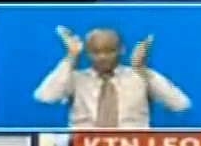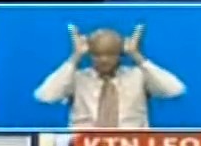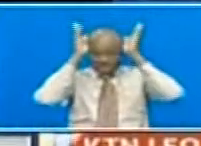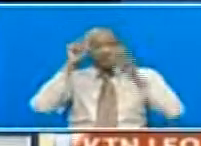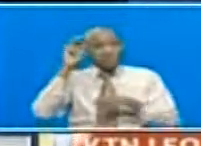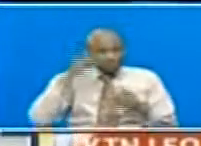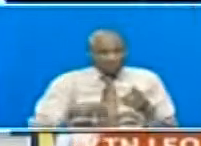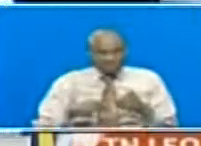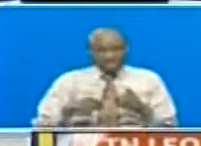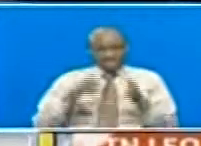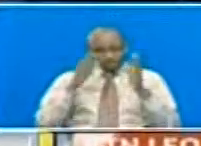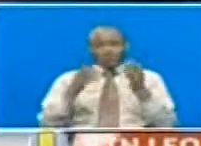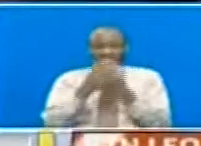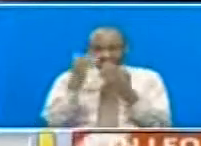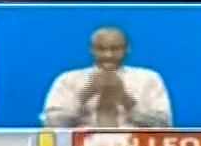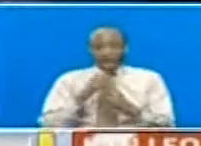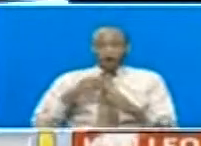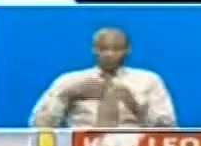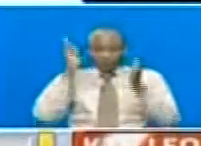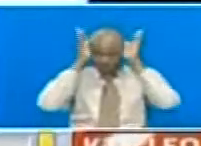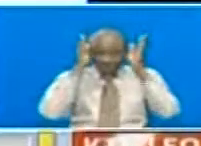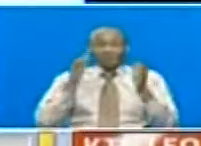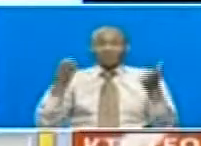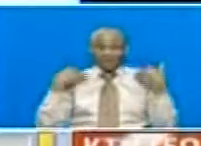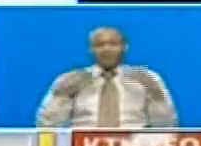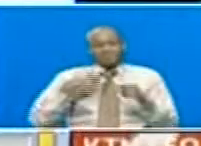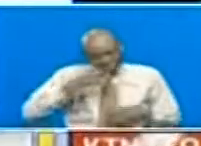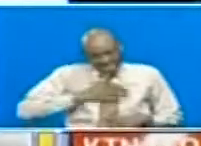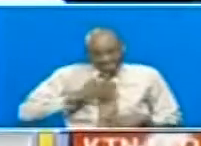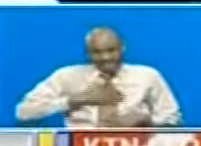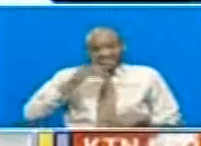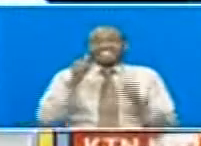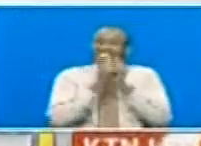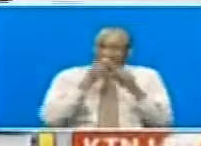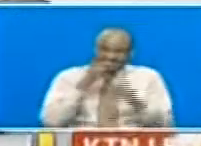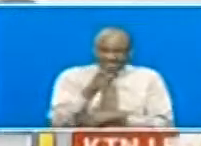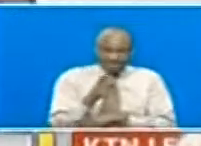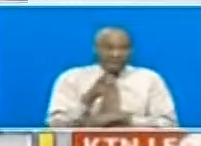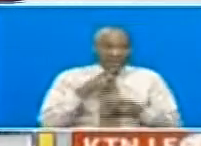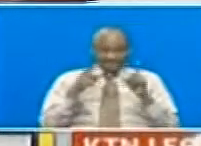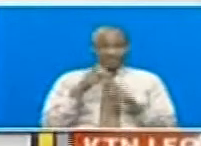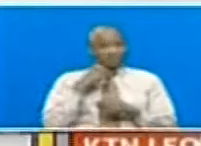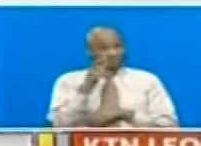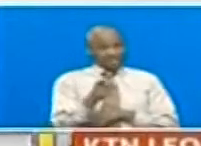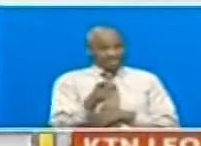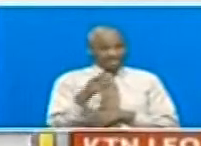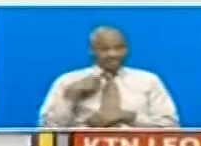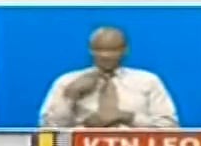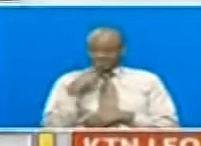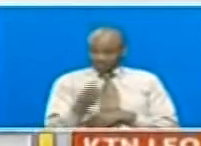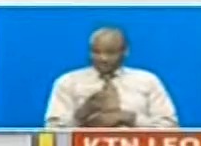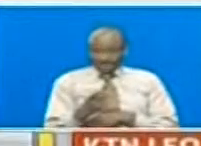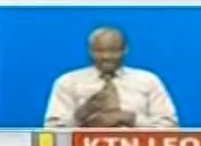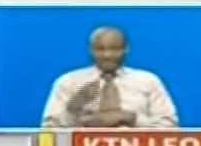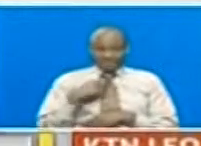kipindi kinachoitwa Mtunze Punda Daima, nikifanya kwa miaka 10. Lakini kabla tujaendelea, muulize huyu bwana kama ana bakora,